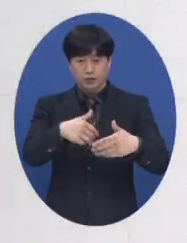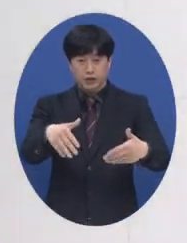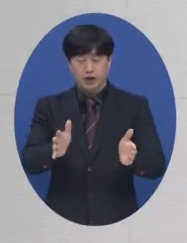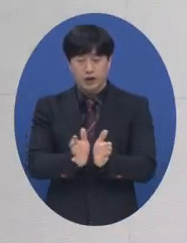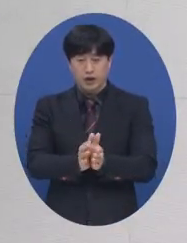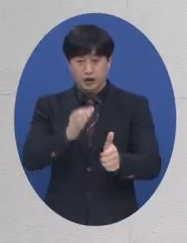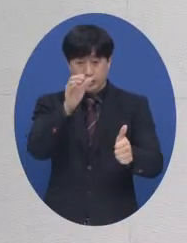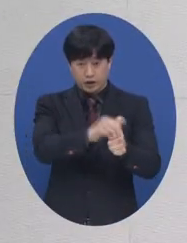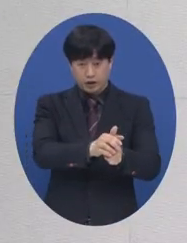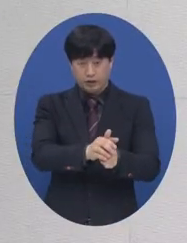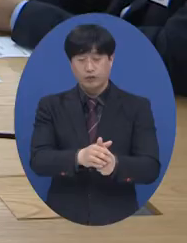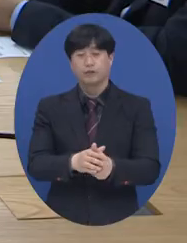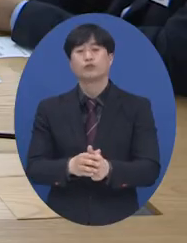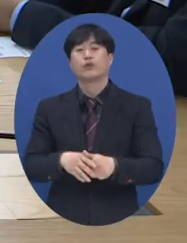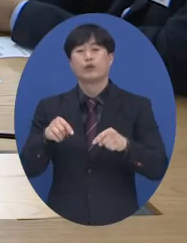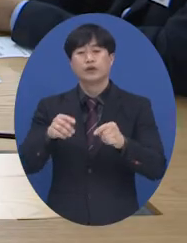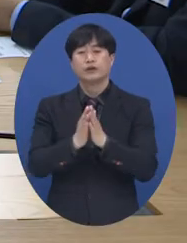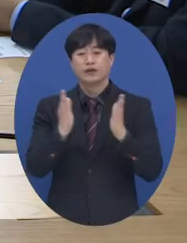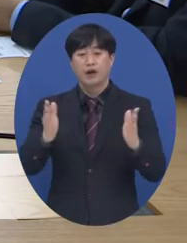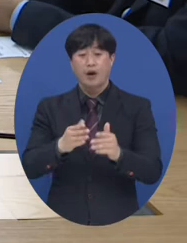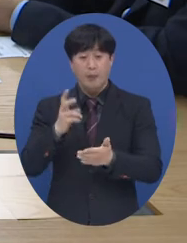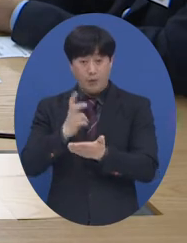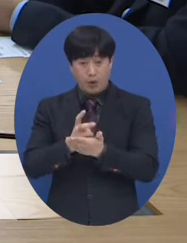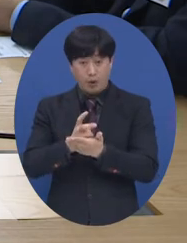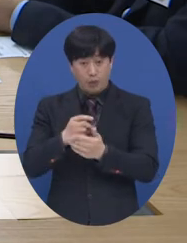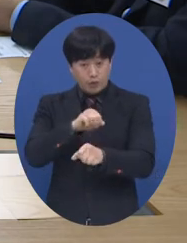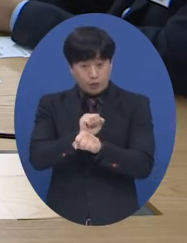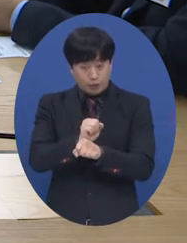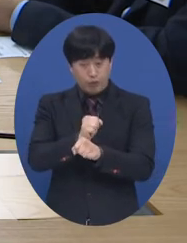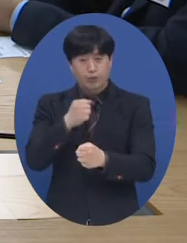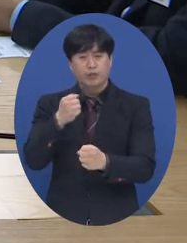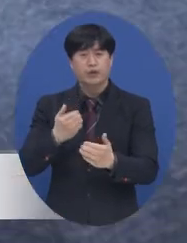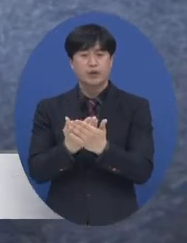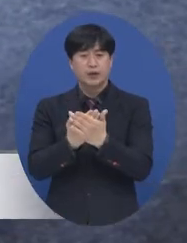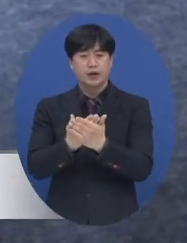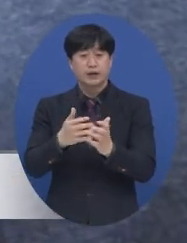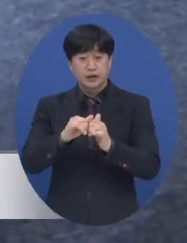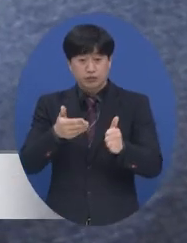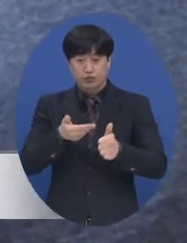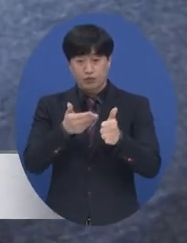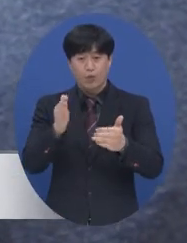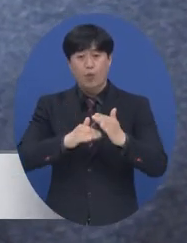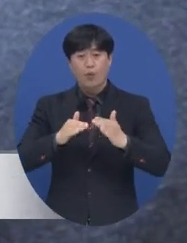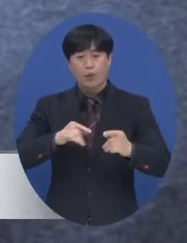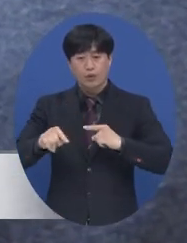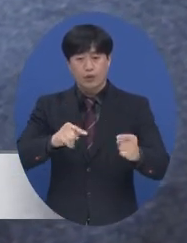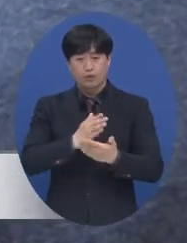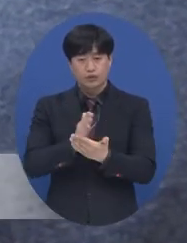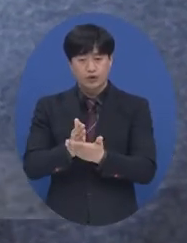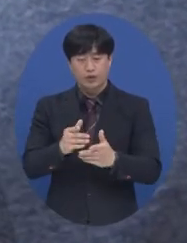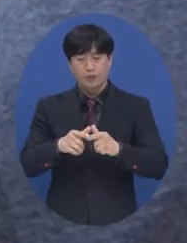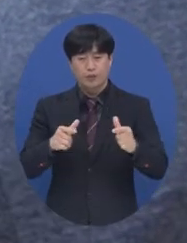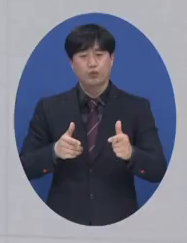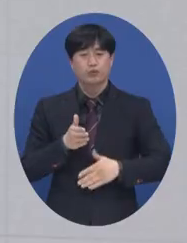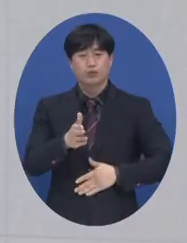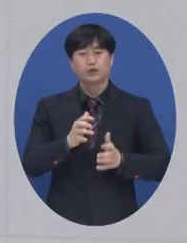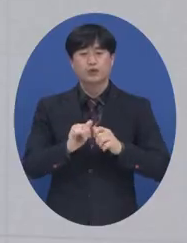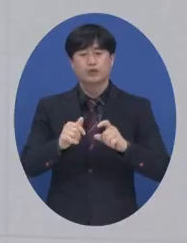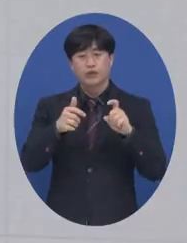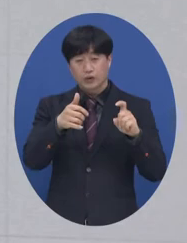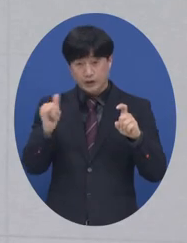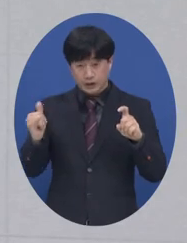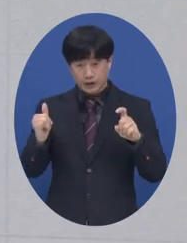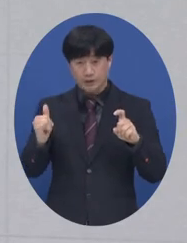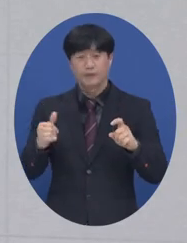간담회를 열었습니다 법과 연구 개발 인재 양성 그리고 공부 행정 등 분야별 민간 전문가 총 10명으로